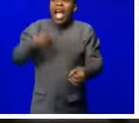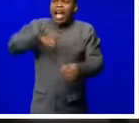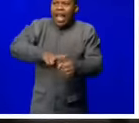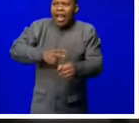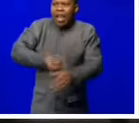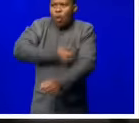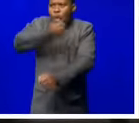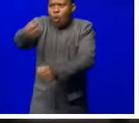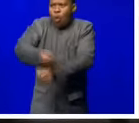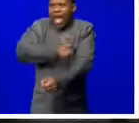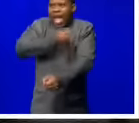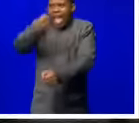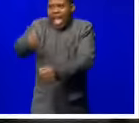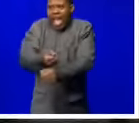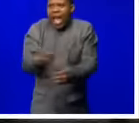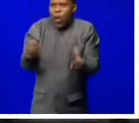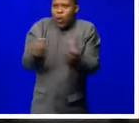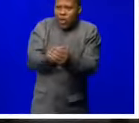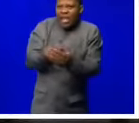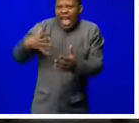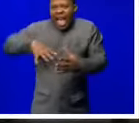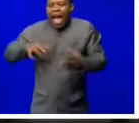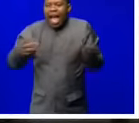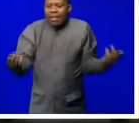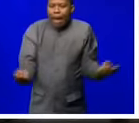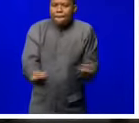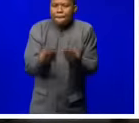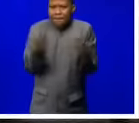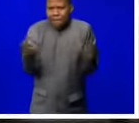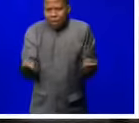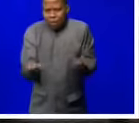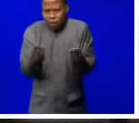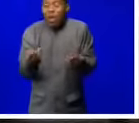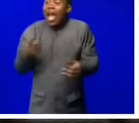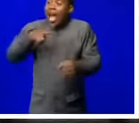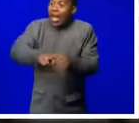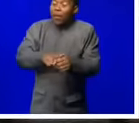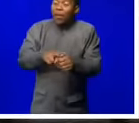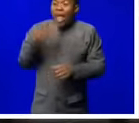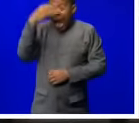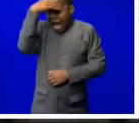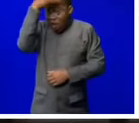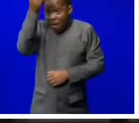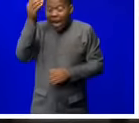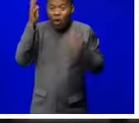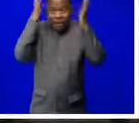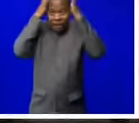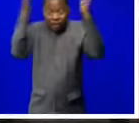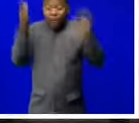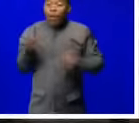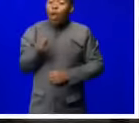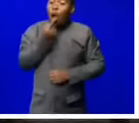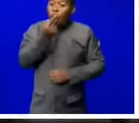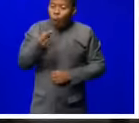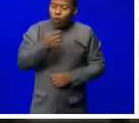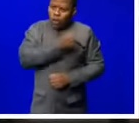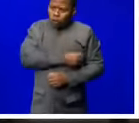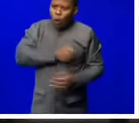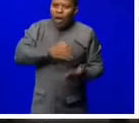beyisebenza nalabanye abantu emacolleagues ayo emsebentini wayo siyabekhuta singuhulumende usabulalani ngelinceba